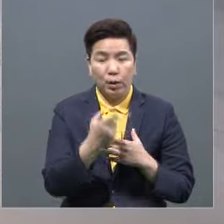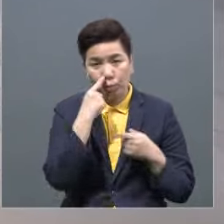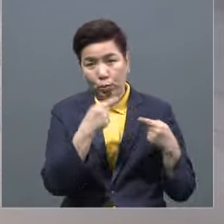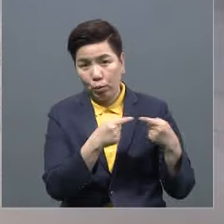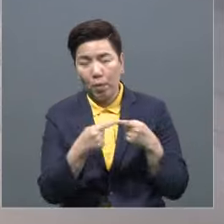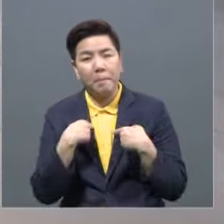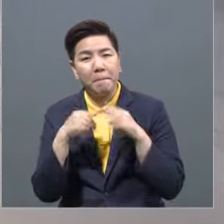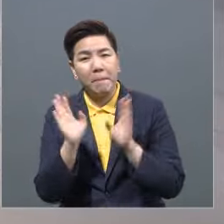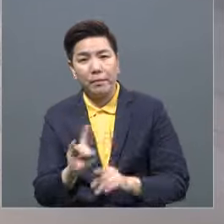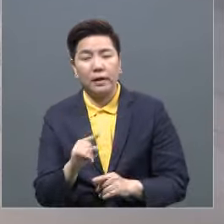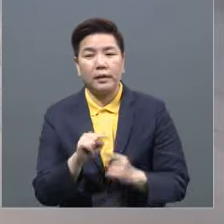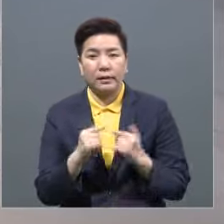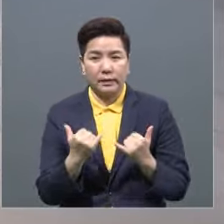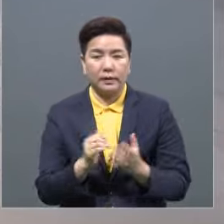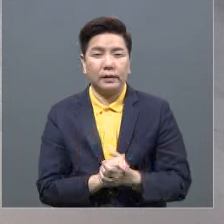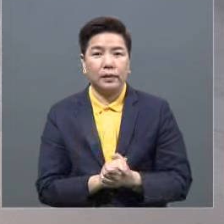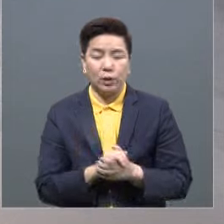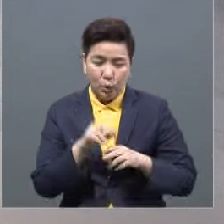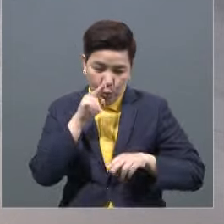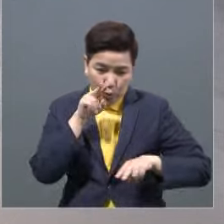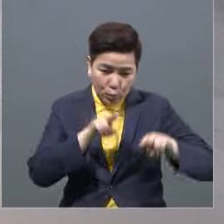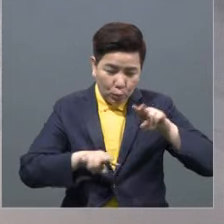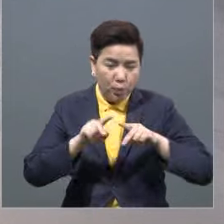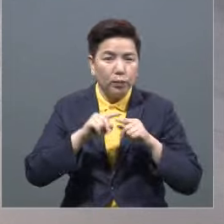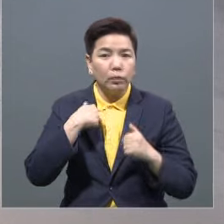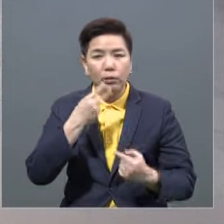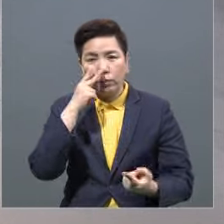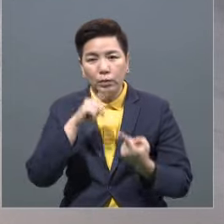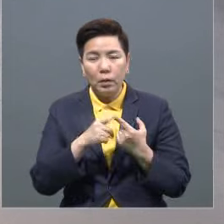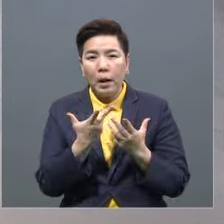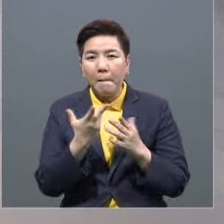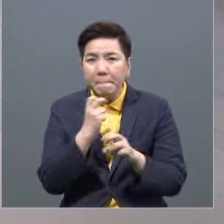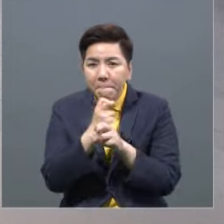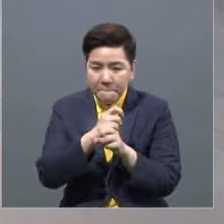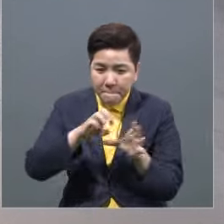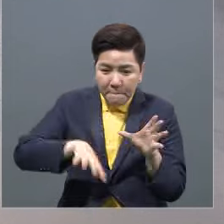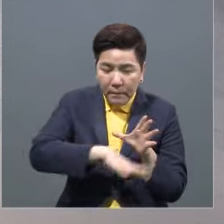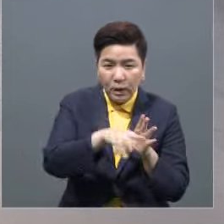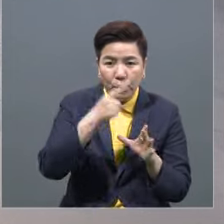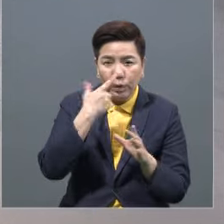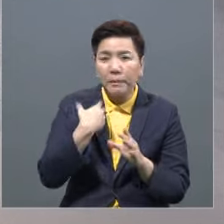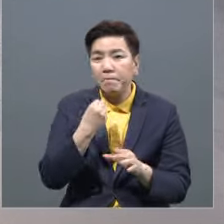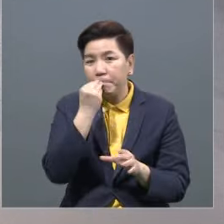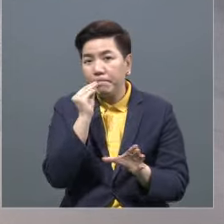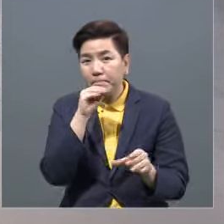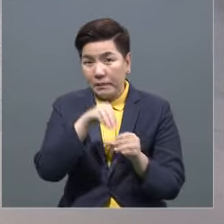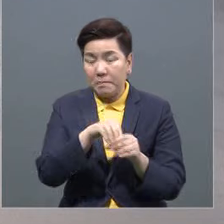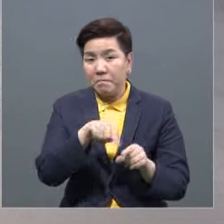ไรยังไงอีกไหมคะ คือการตรวจครั้งนี้นอกจากจะดูเรื่องของสารปนเปื้อนแล้วนะครับยังตรวจสารอาหารให้ด้